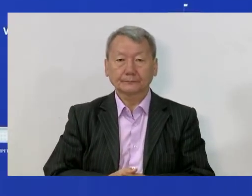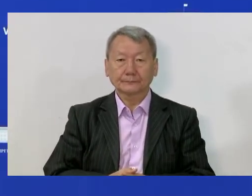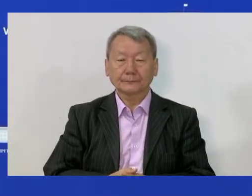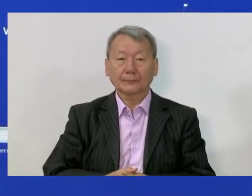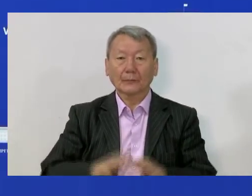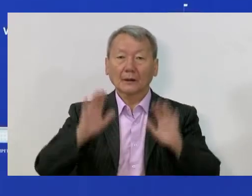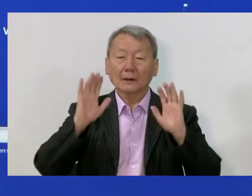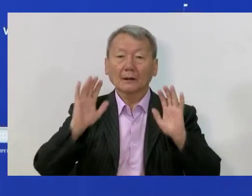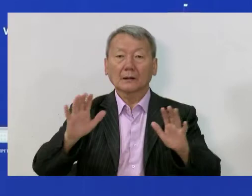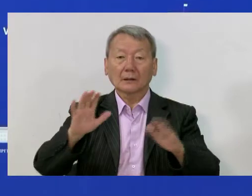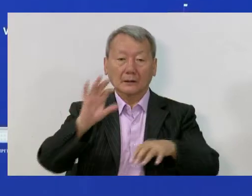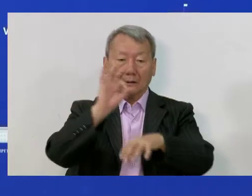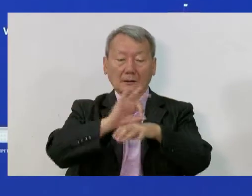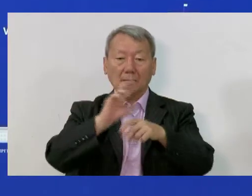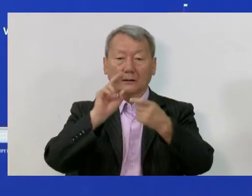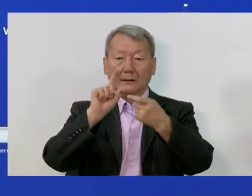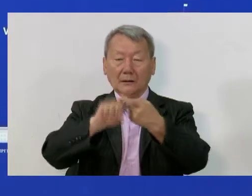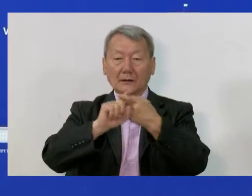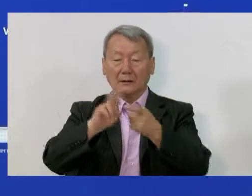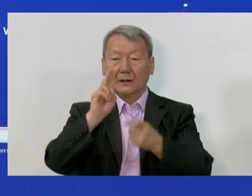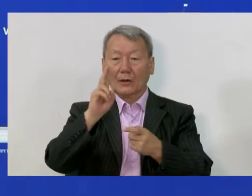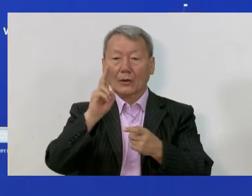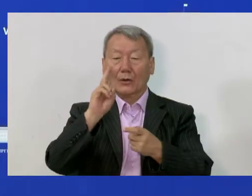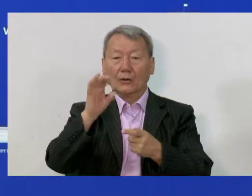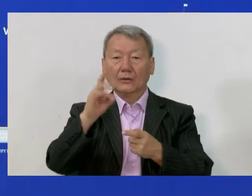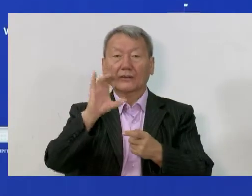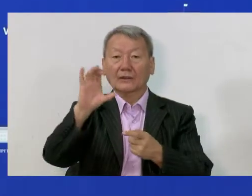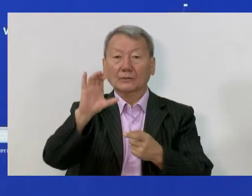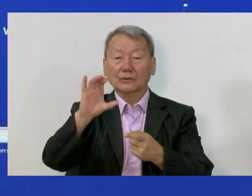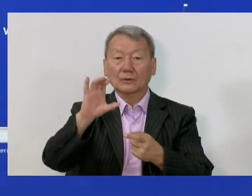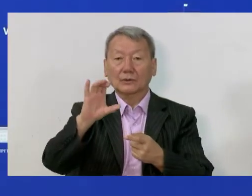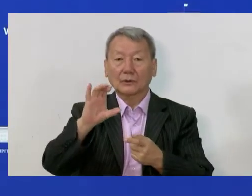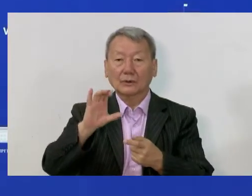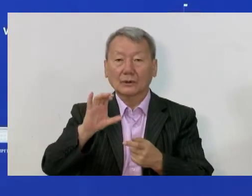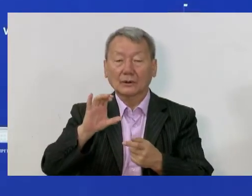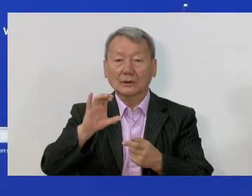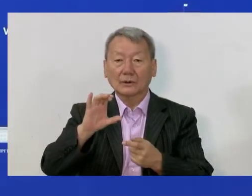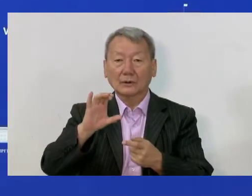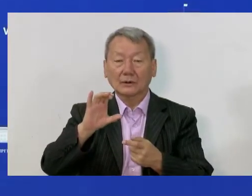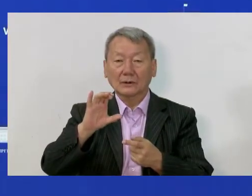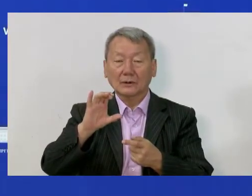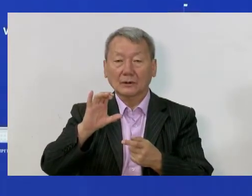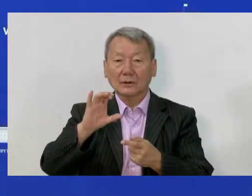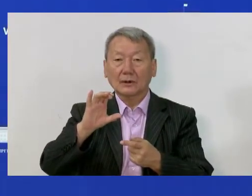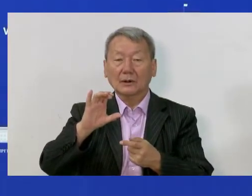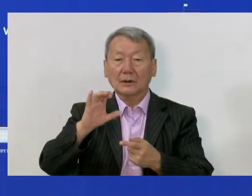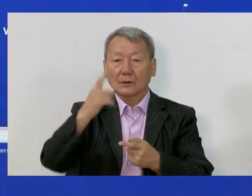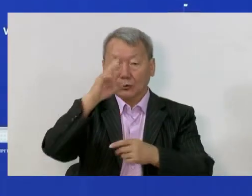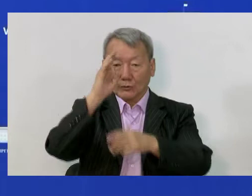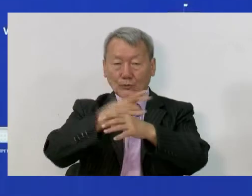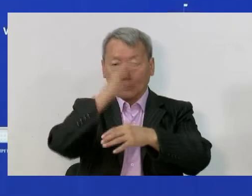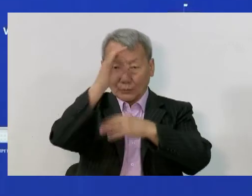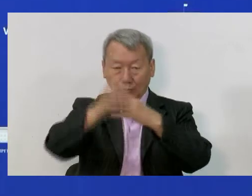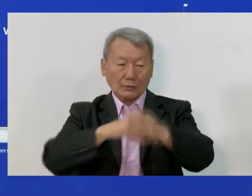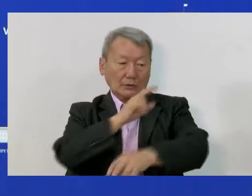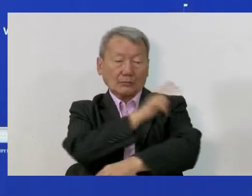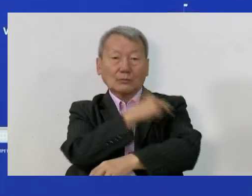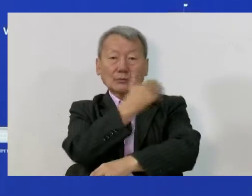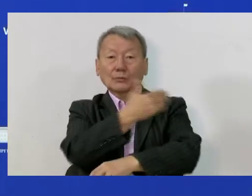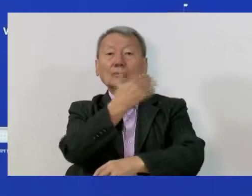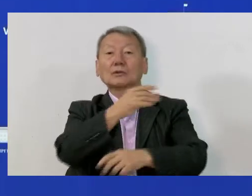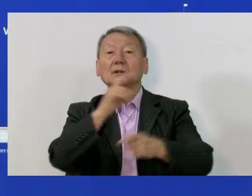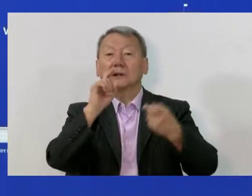Жалпы коронавирус үлдетін жұқтыру алған қалқтың арасында, 1 сұтқа үшінде медицинал